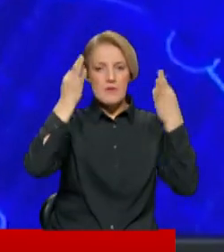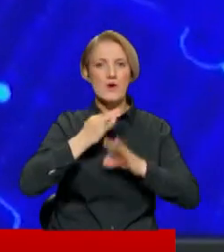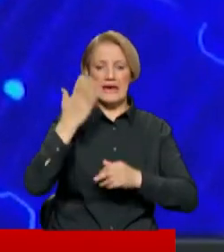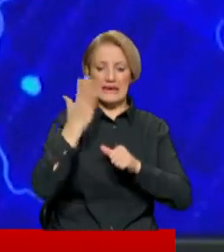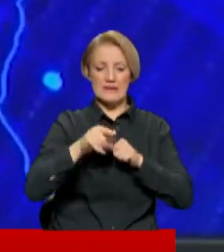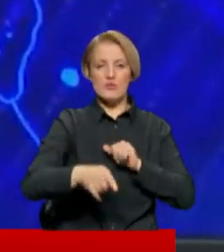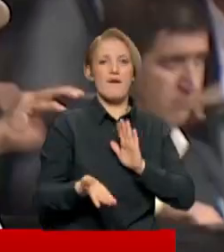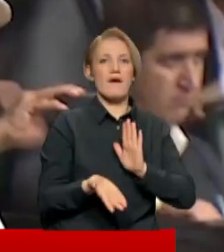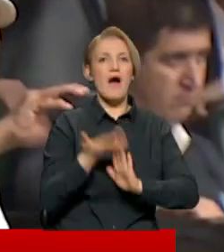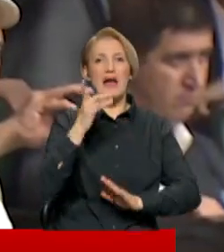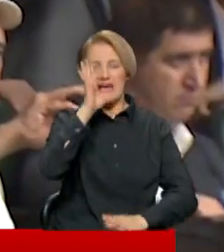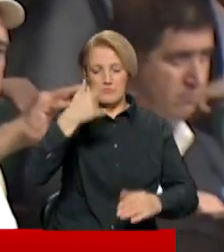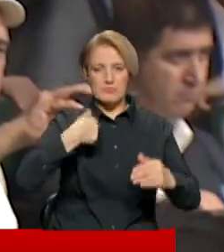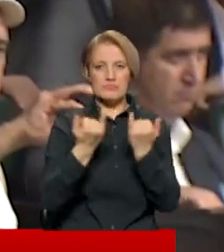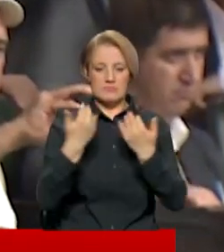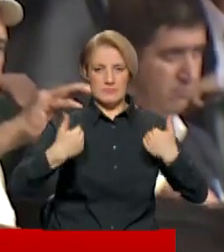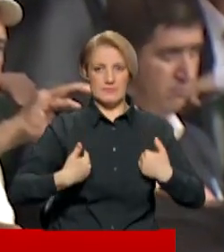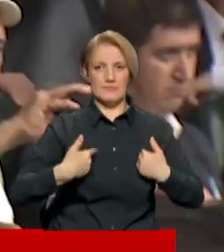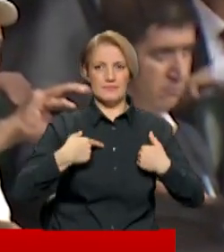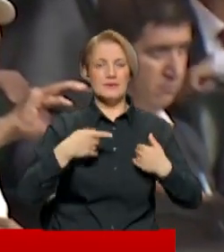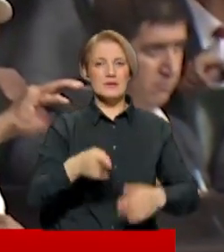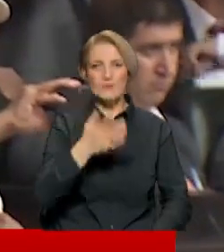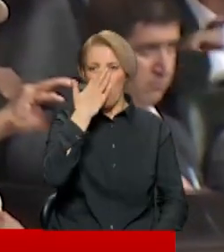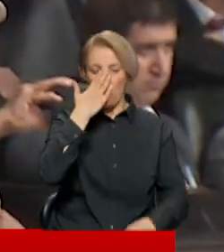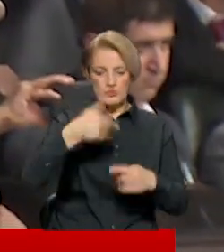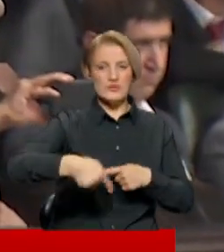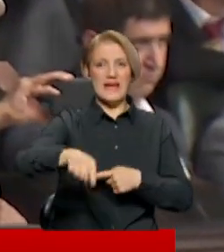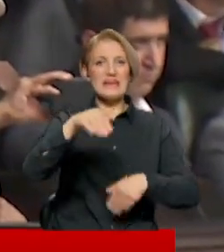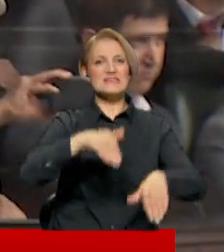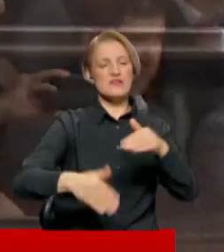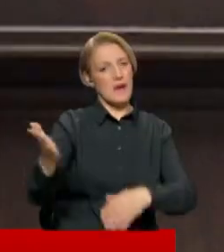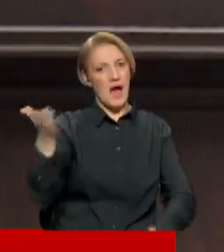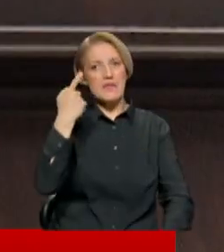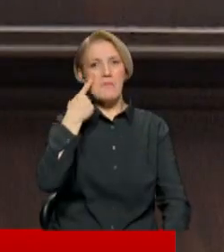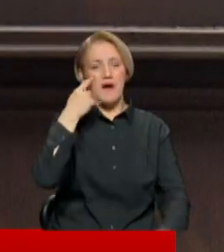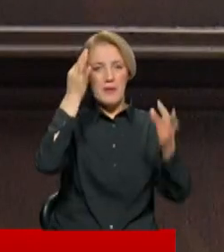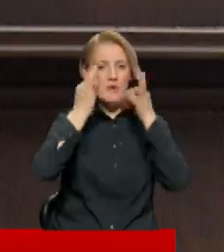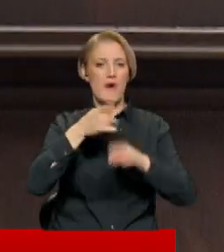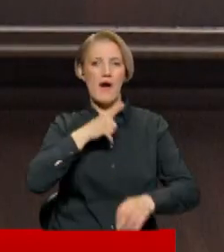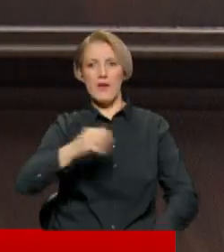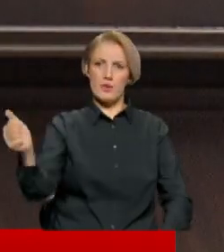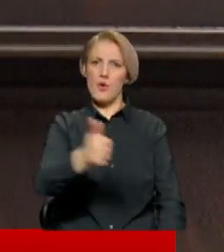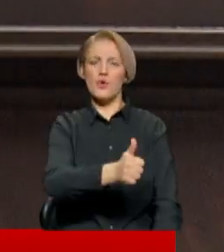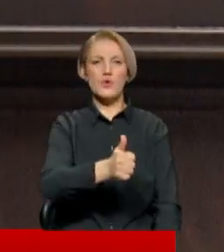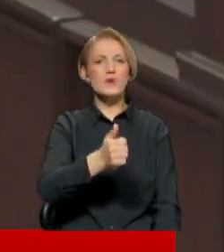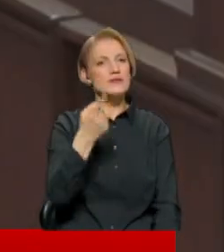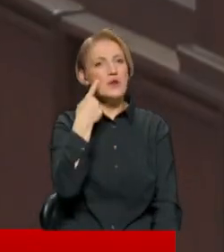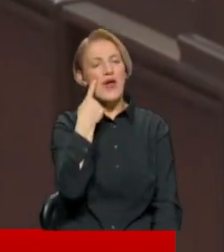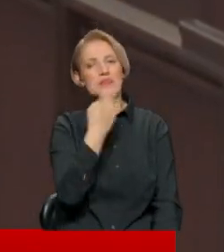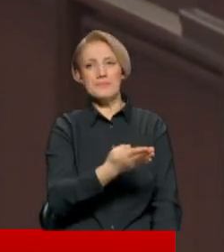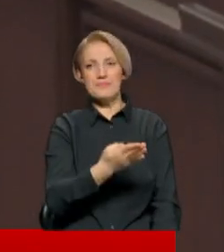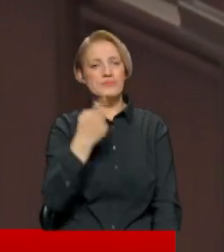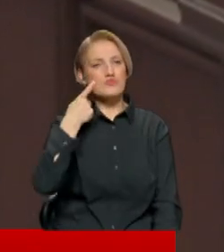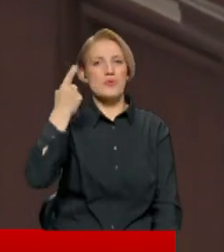kardeşinizdir üniversitelerde Sıkıysa Önümüzdeki seçimde Hadi bakalım başörtülü adayları koy Seni de görelim